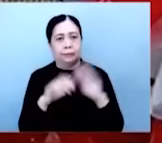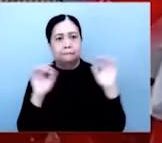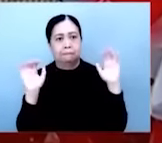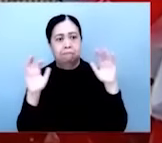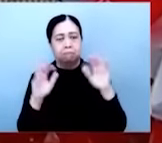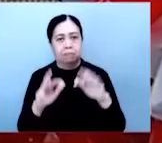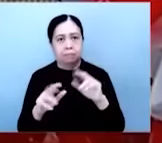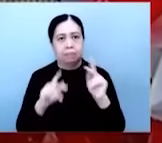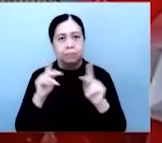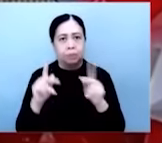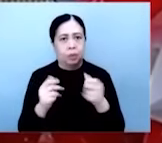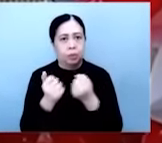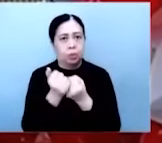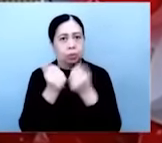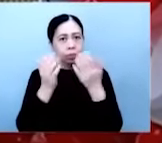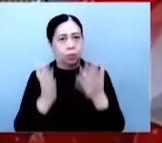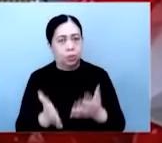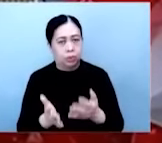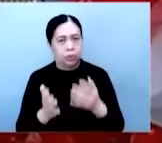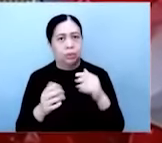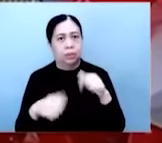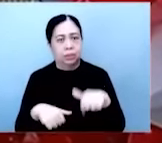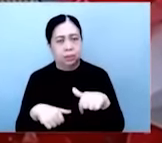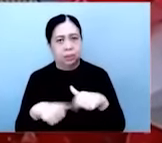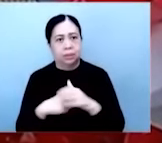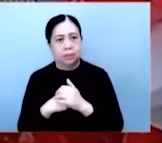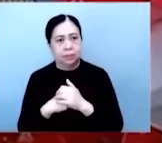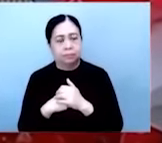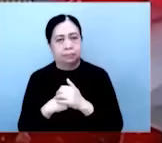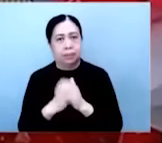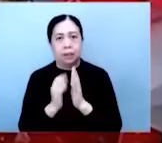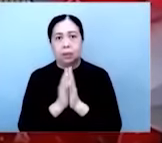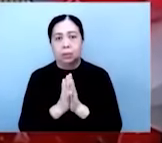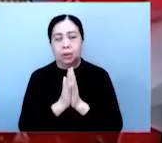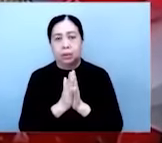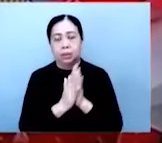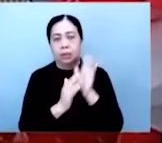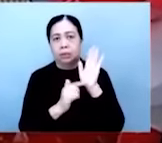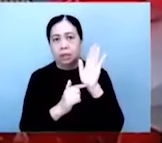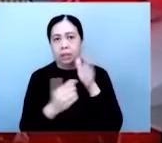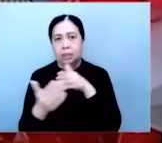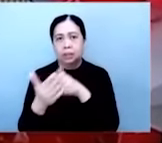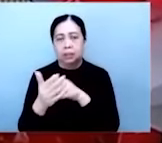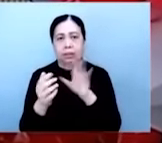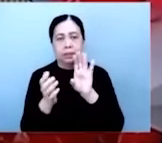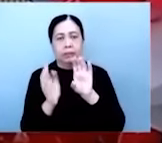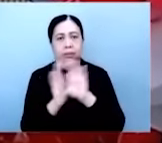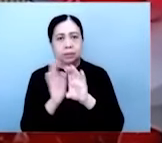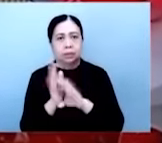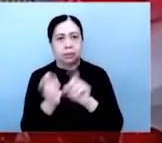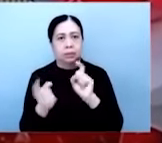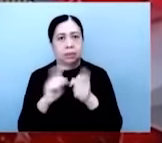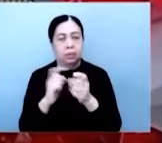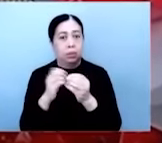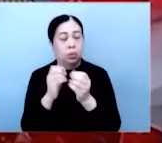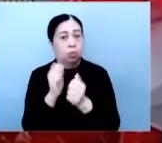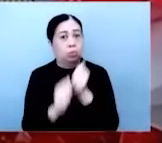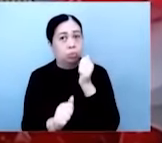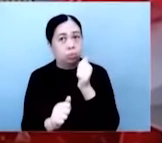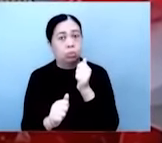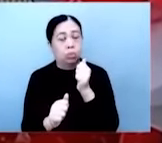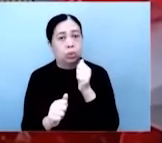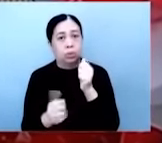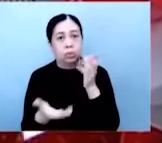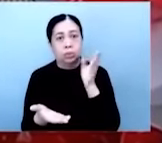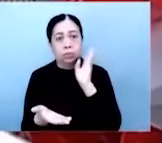mga sumusuporta nga dito sa prayer rally contra charter change. Karamihan sa mga kapatid natin